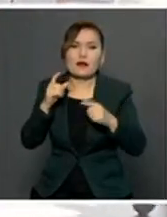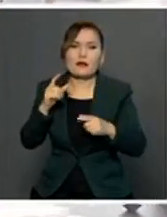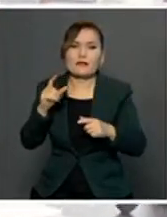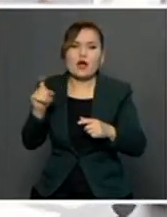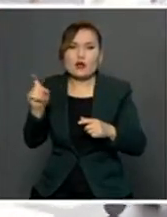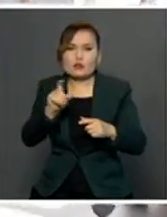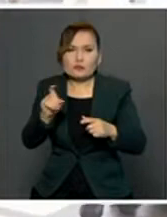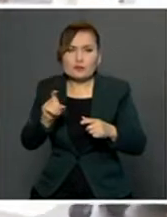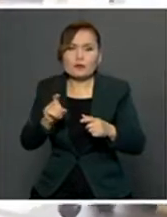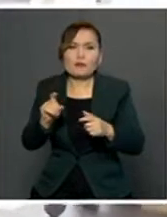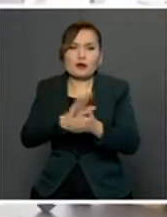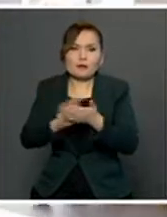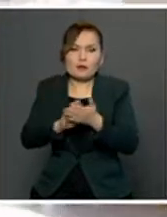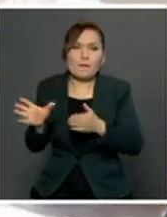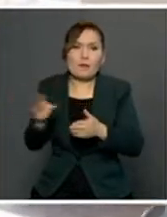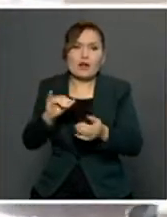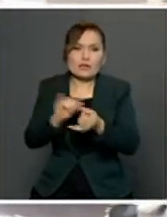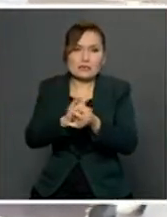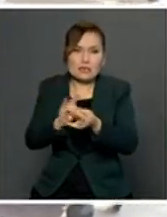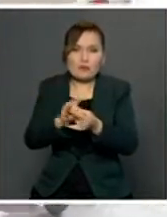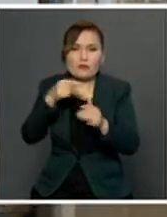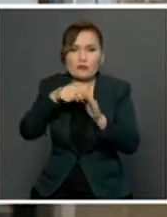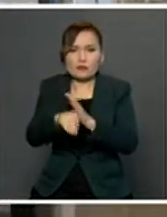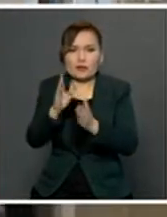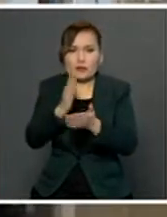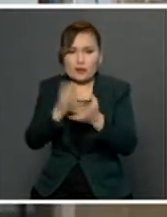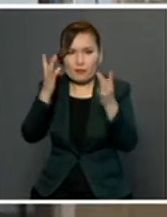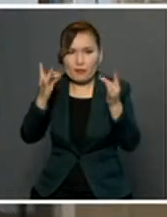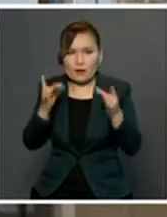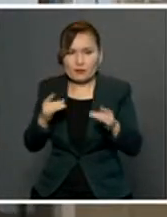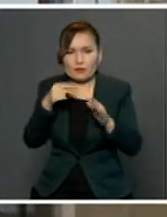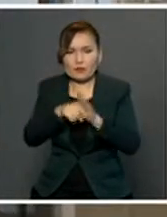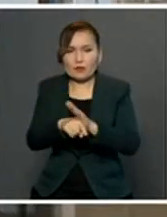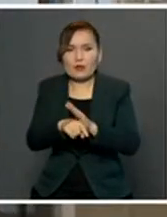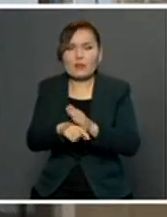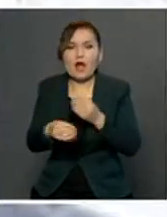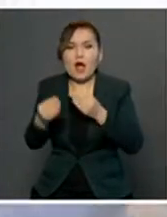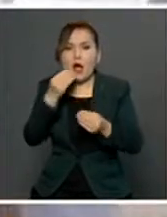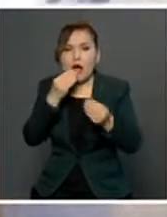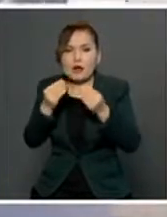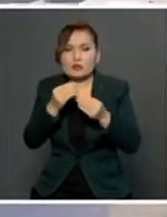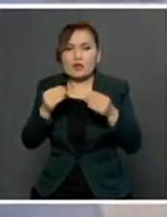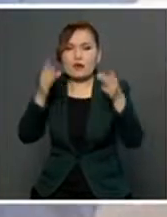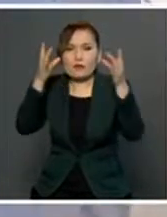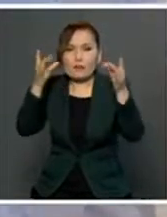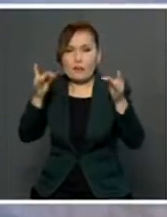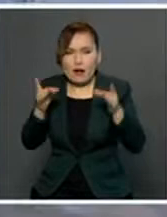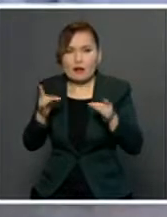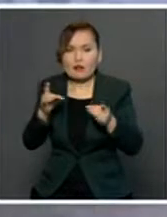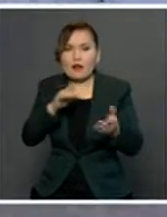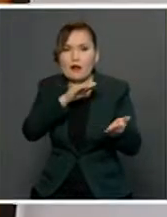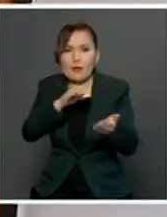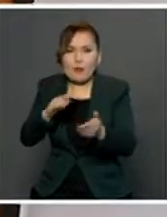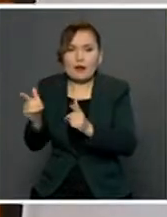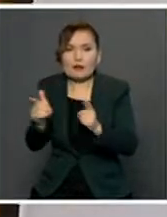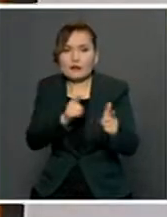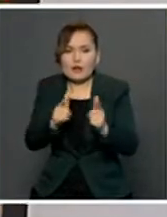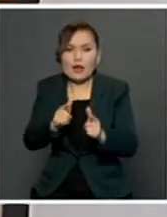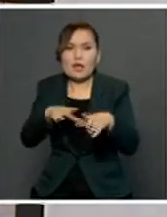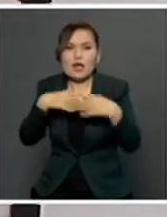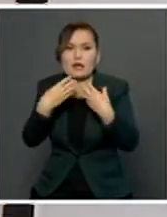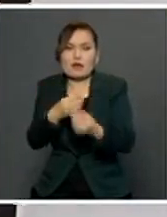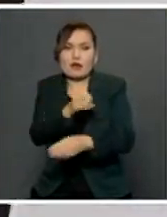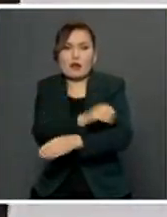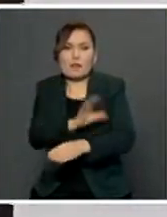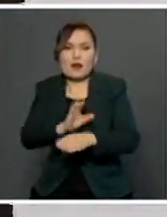антисептик, сабын барлығы осының ішінде бар. Азық-түлік қорабы дайын болысымен мамандар бірден көлікке тиеп тиісті жеріне жеткізді.